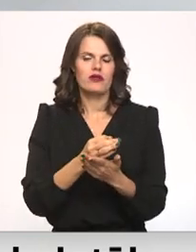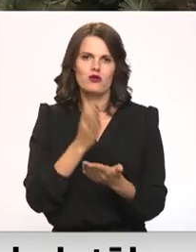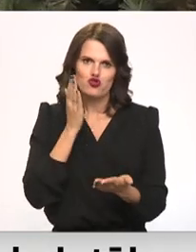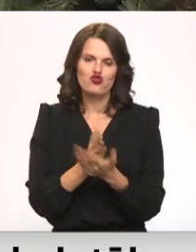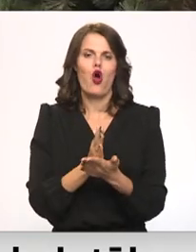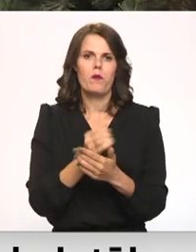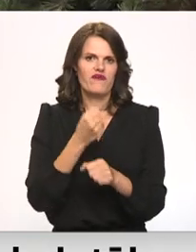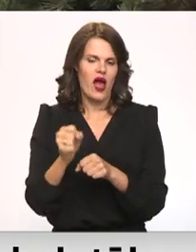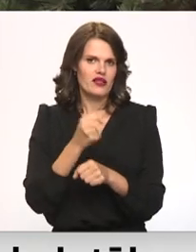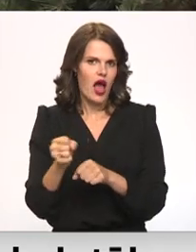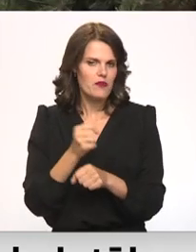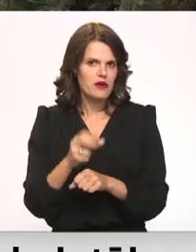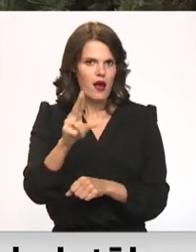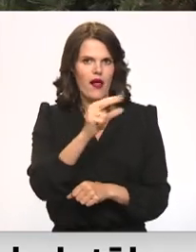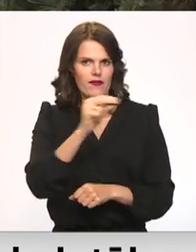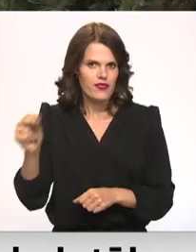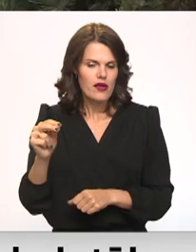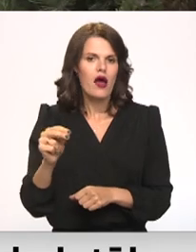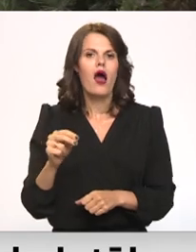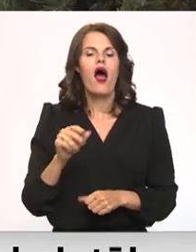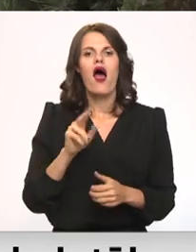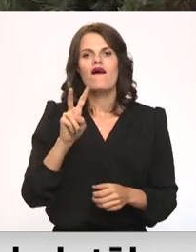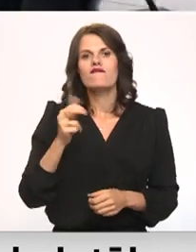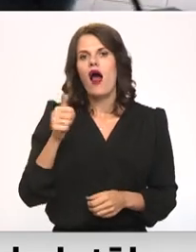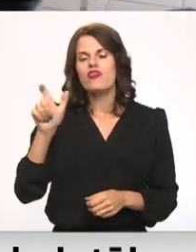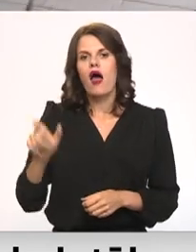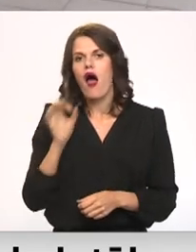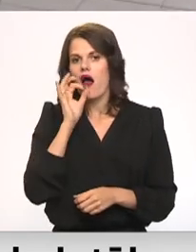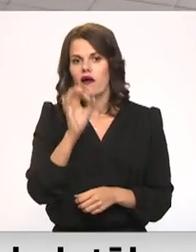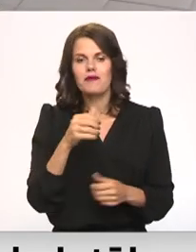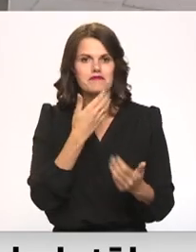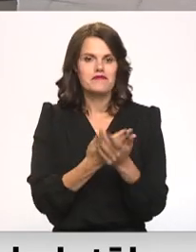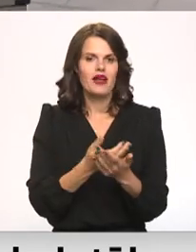nē. Pēc Vanagas teiktā panākts, ka Saeimas izglītības komitejā minēto